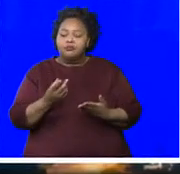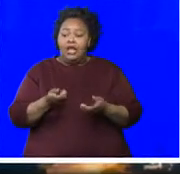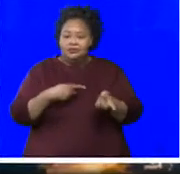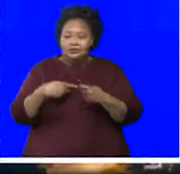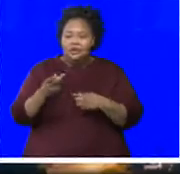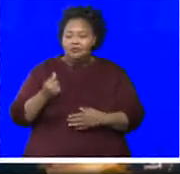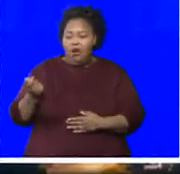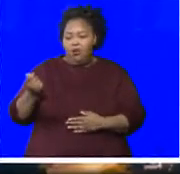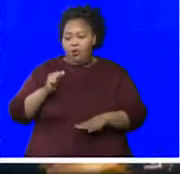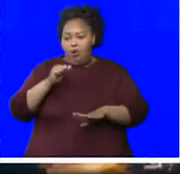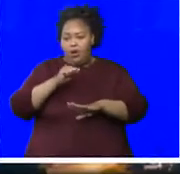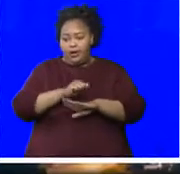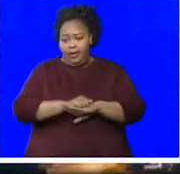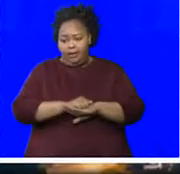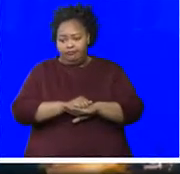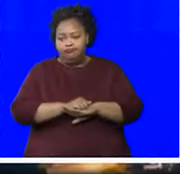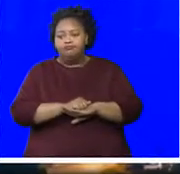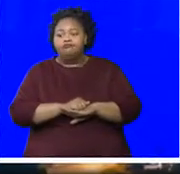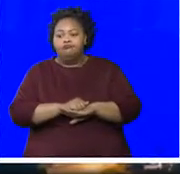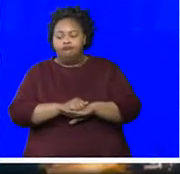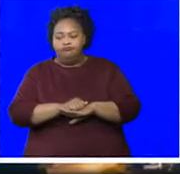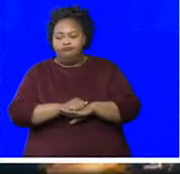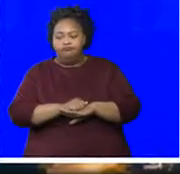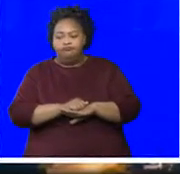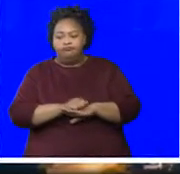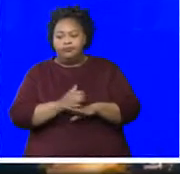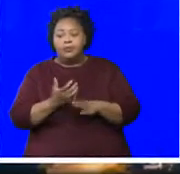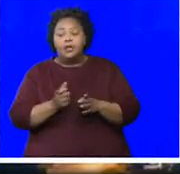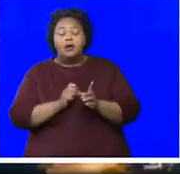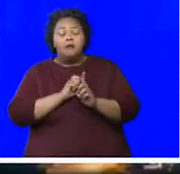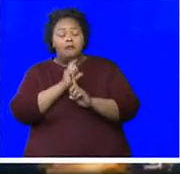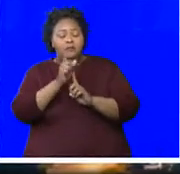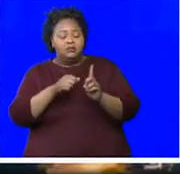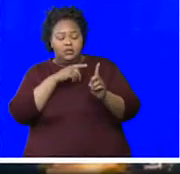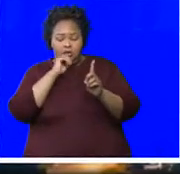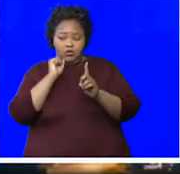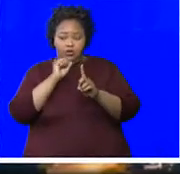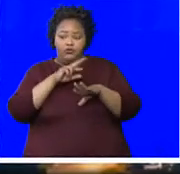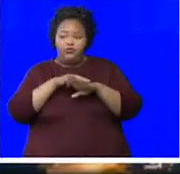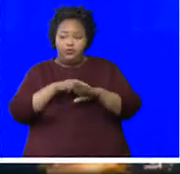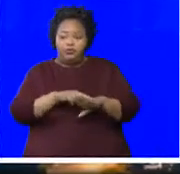Stanley Dlamini nakwethula ngalokusemthethweni i-I Praise Festival lokungumsebenzi losekelwe inkampani i-MTN.